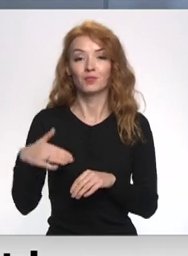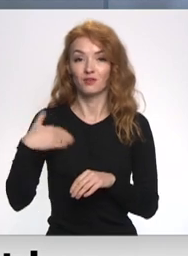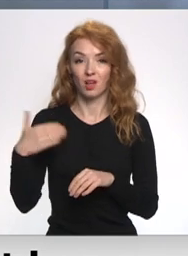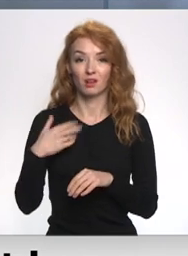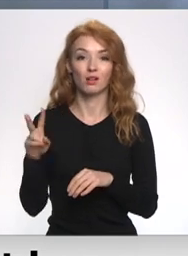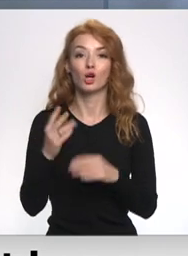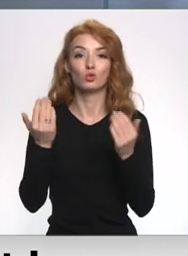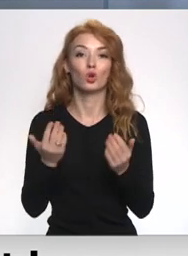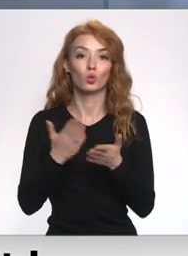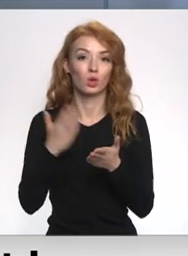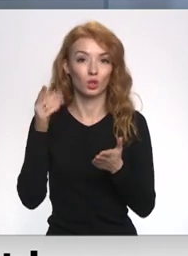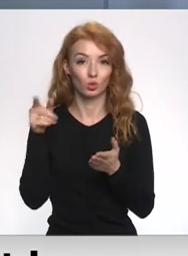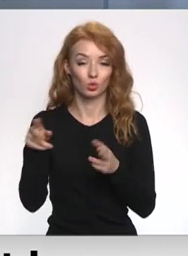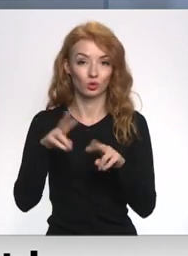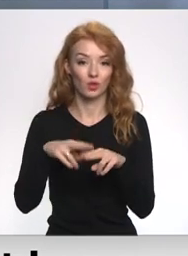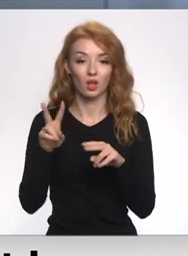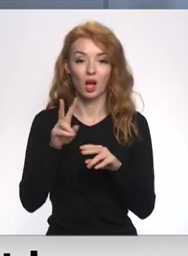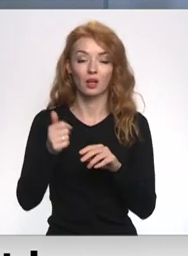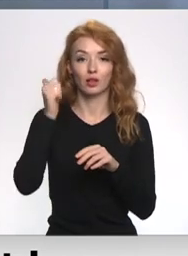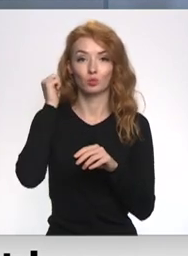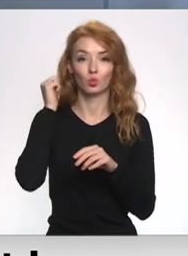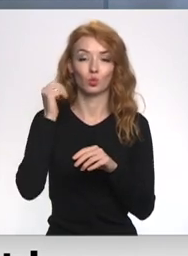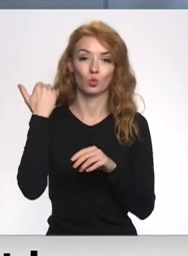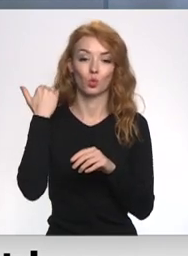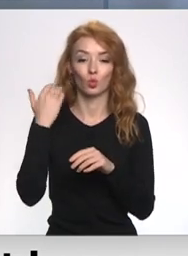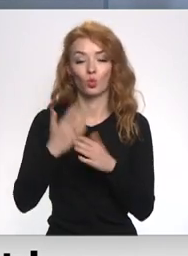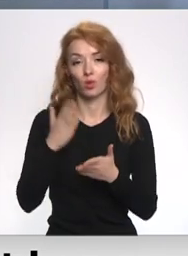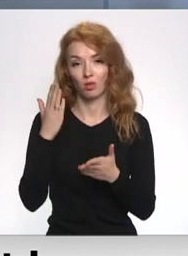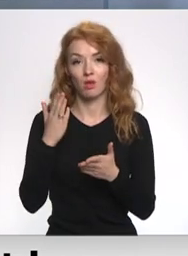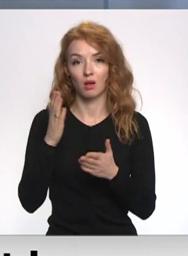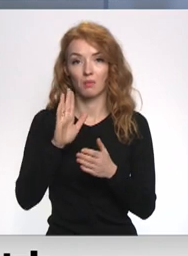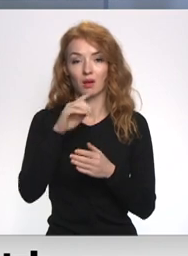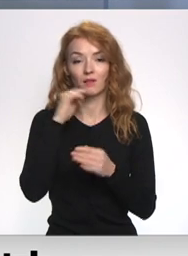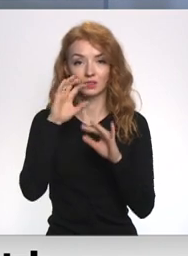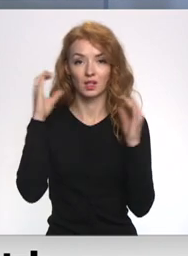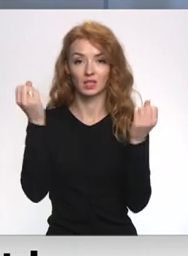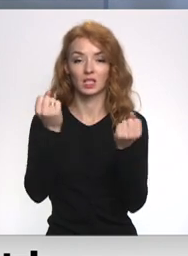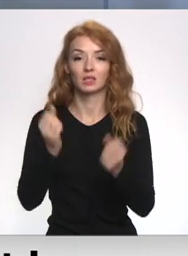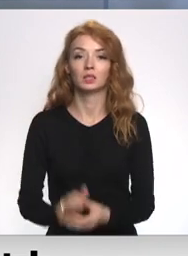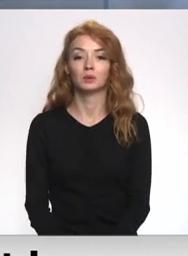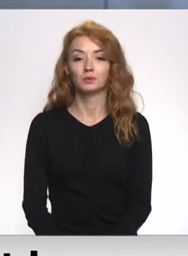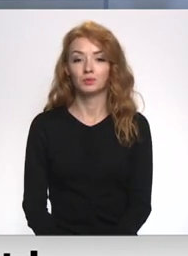kas šodien notiek un šobrīd tev aiz muguras tur pie Krievijas vēstniecības?